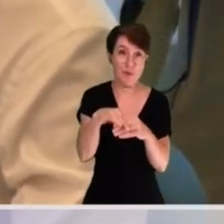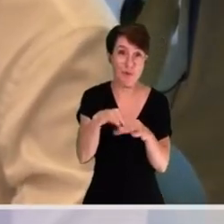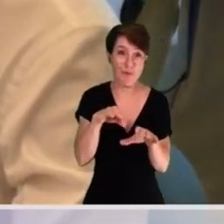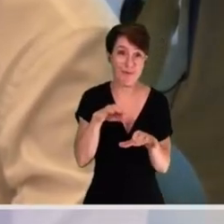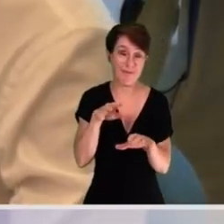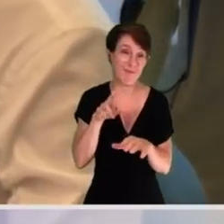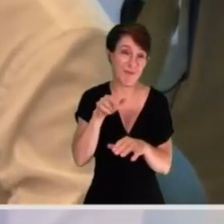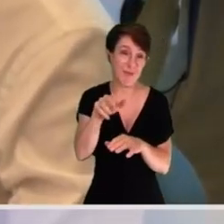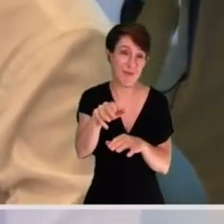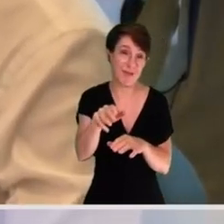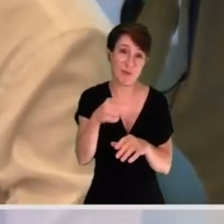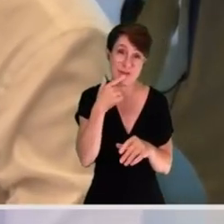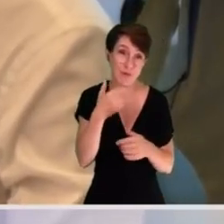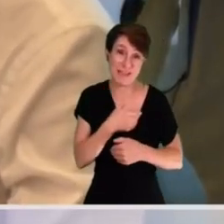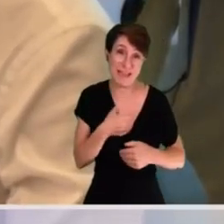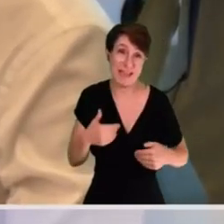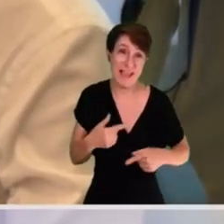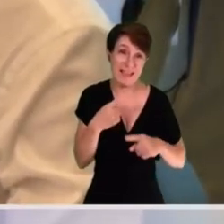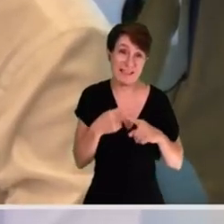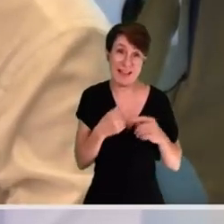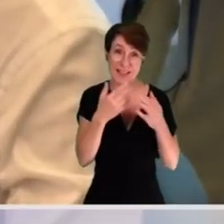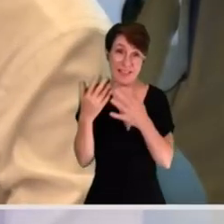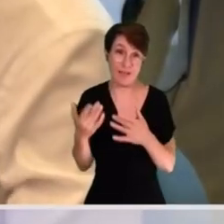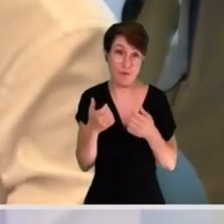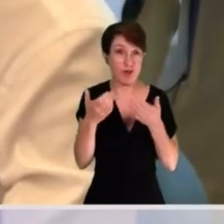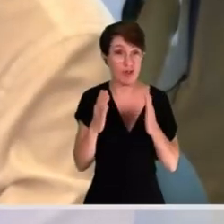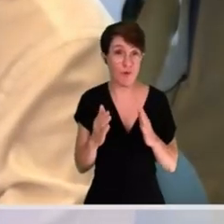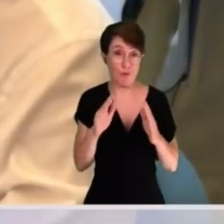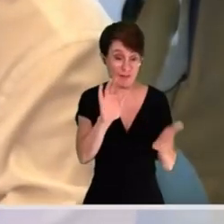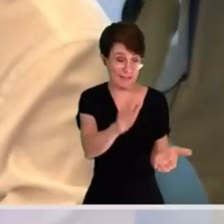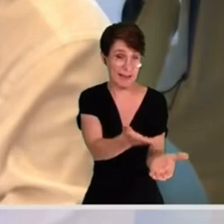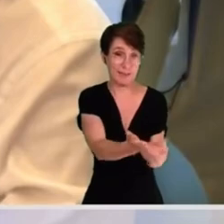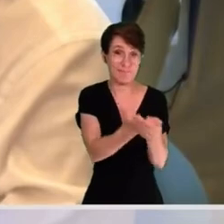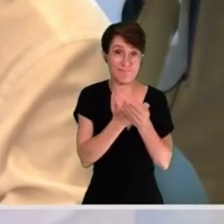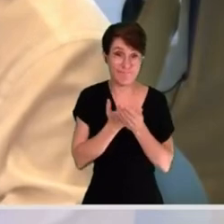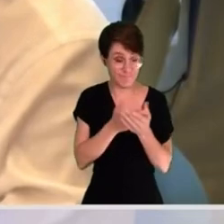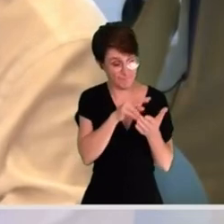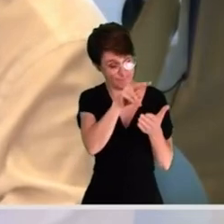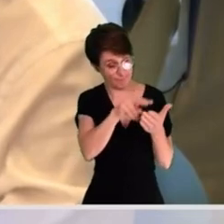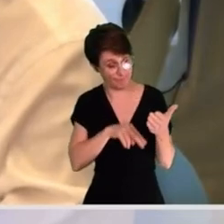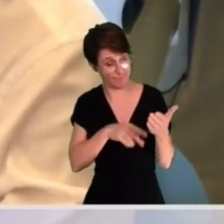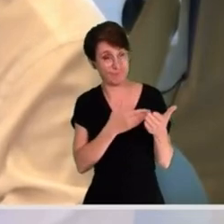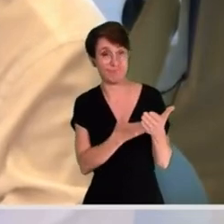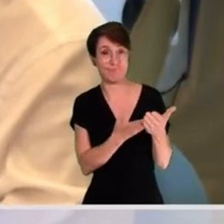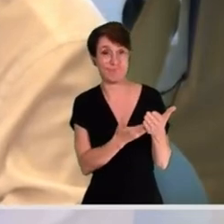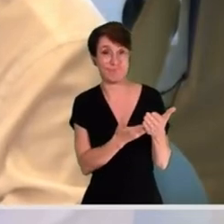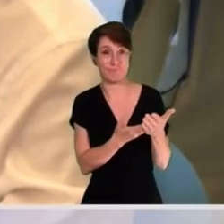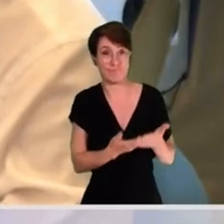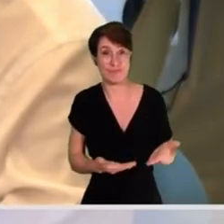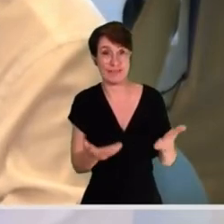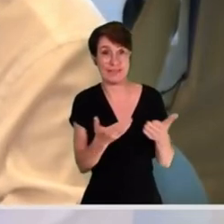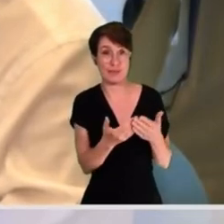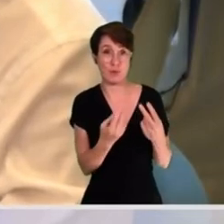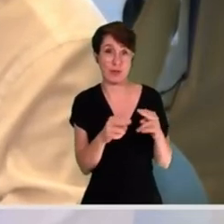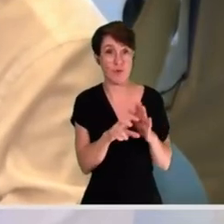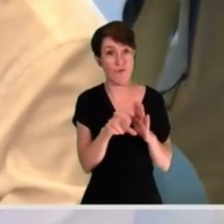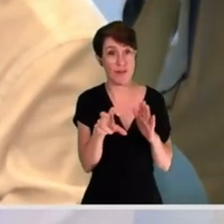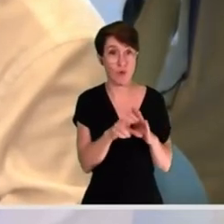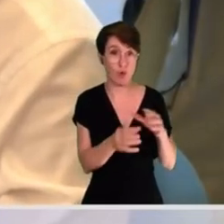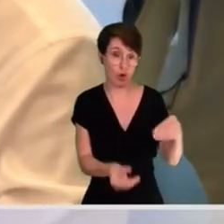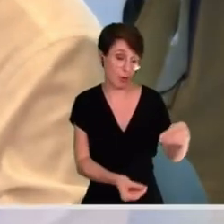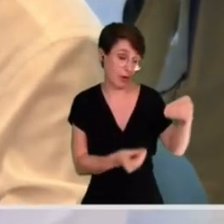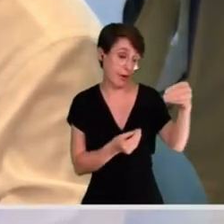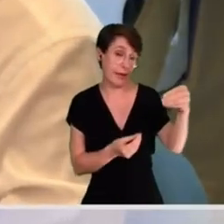officiels et indiscutables et indiscutés, qui permet donc de juger de la situation de la ville. Au